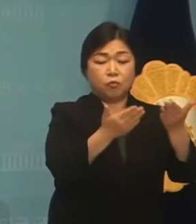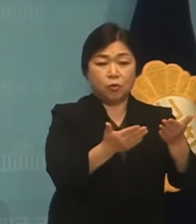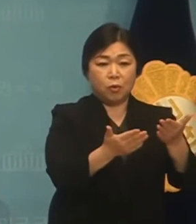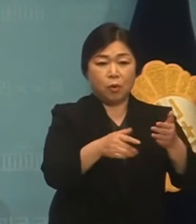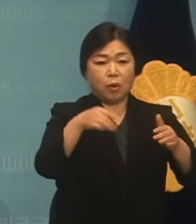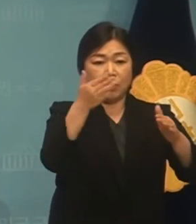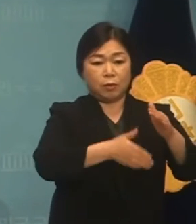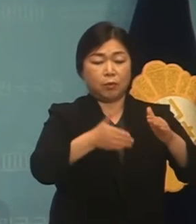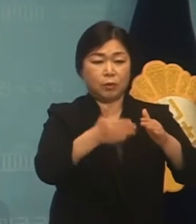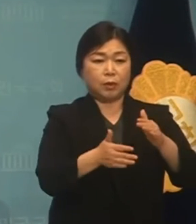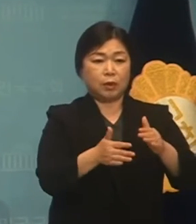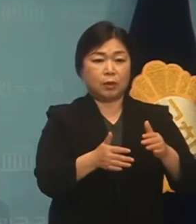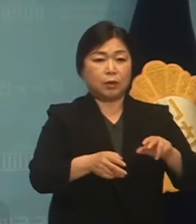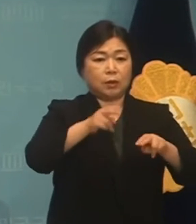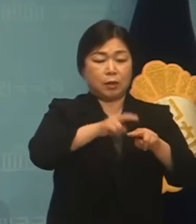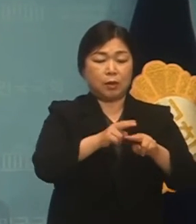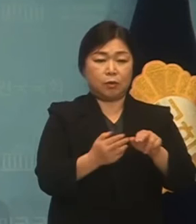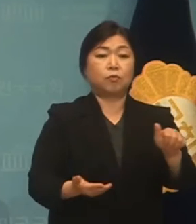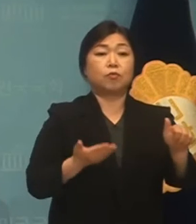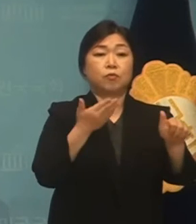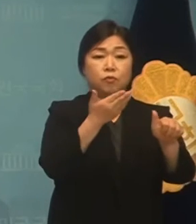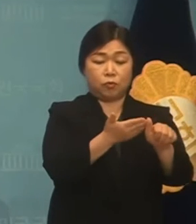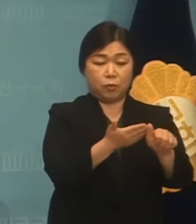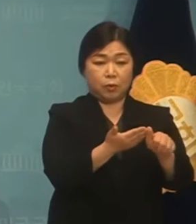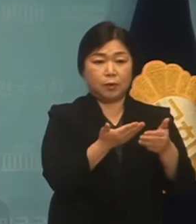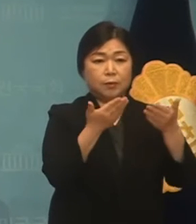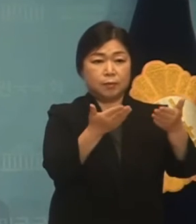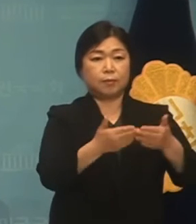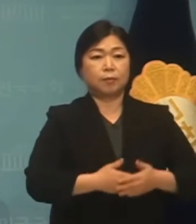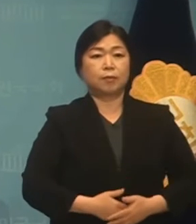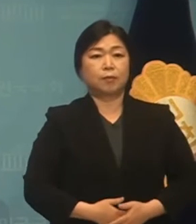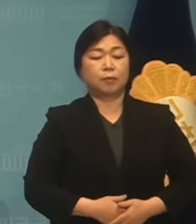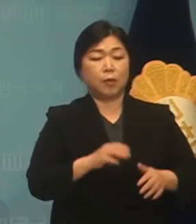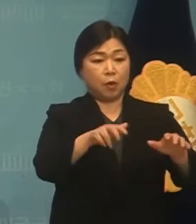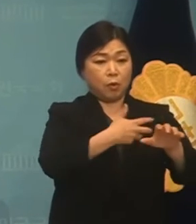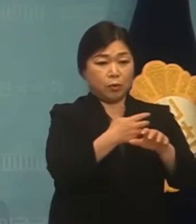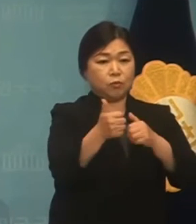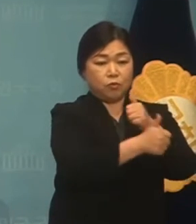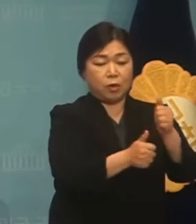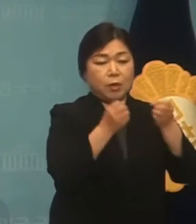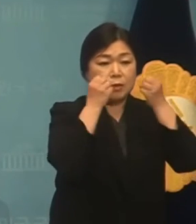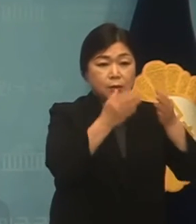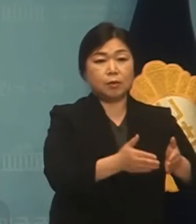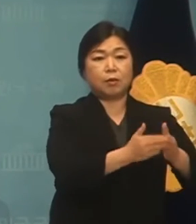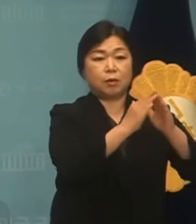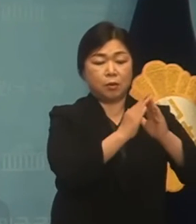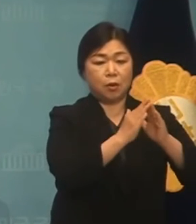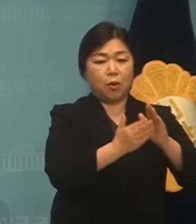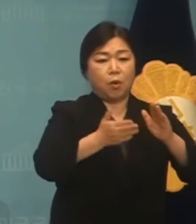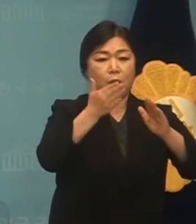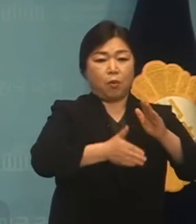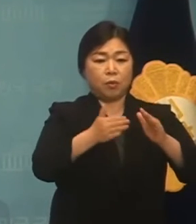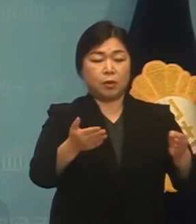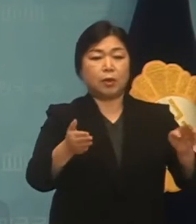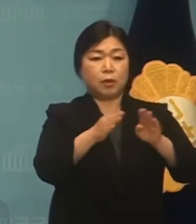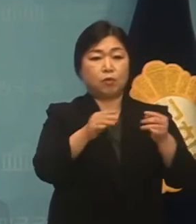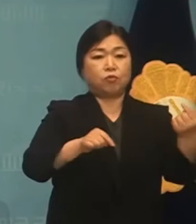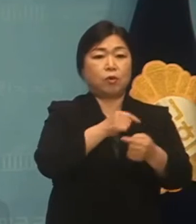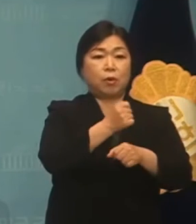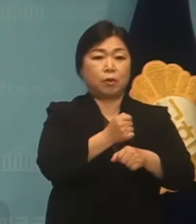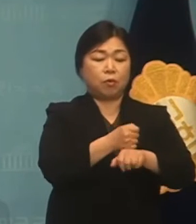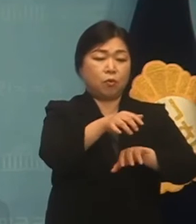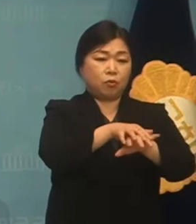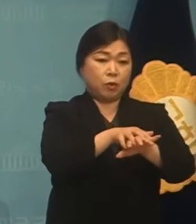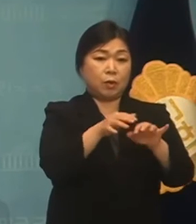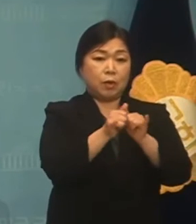당 공식기구에서의 자리를 최대한 확보하겠습니다. 혁신위원회를 신설하여 당 공식기구를 출범시키고